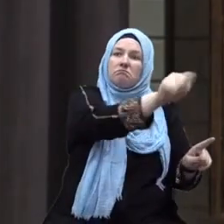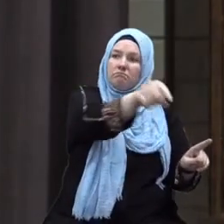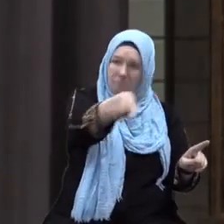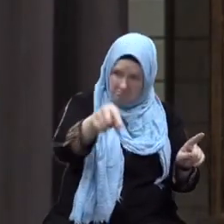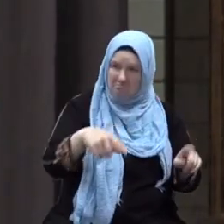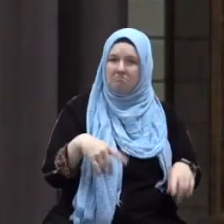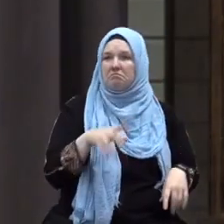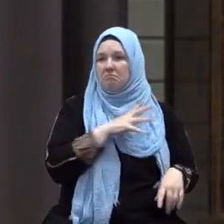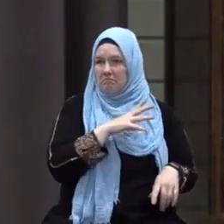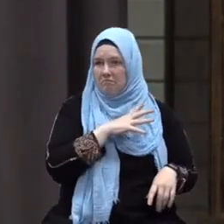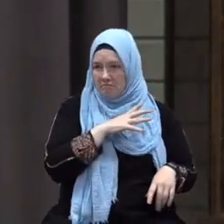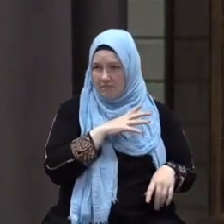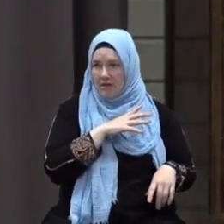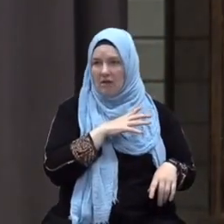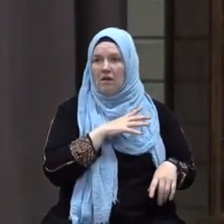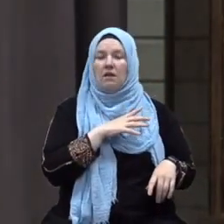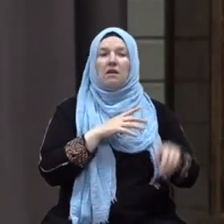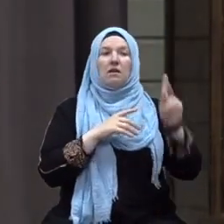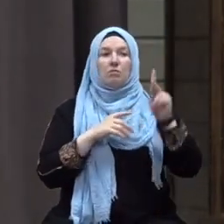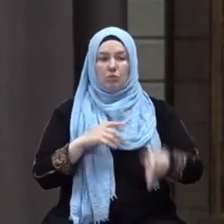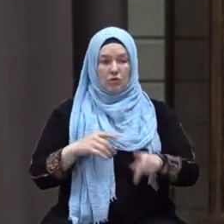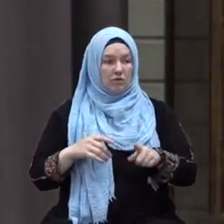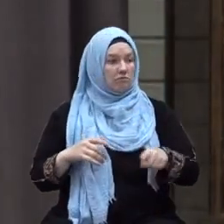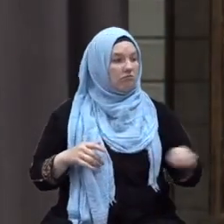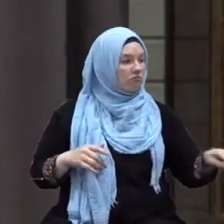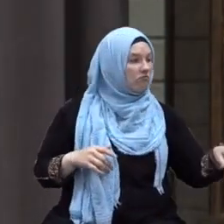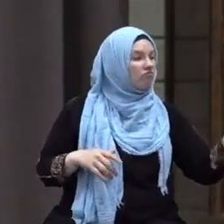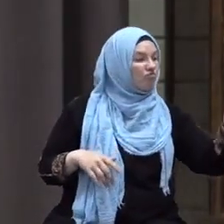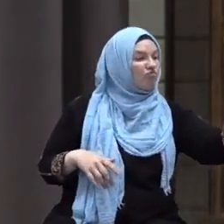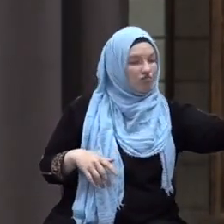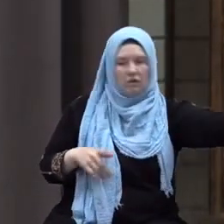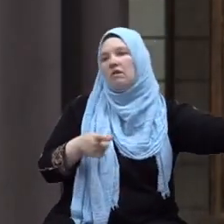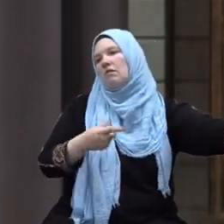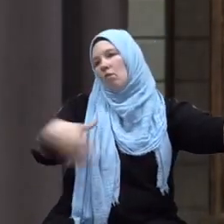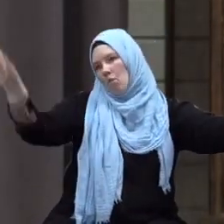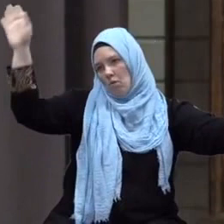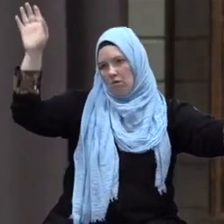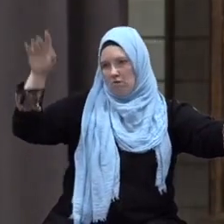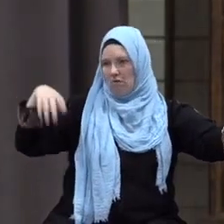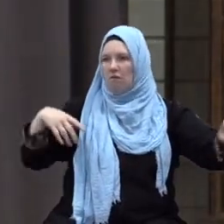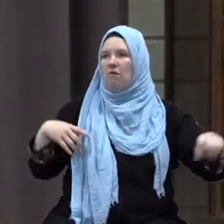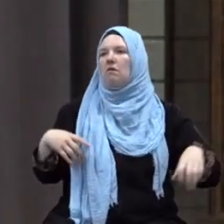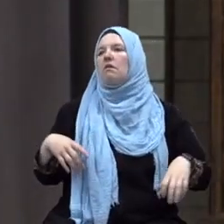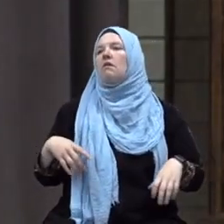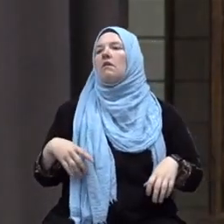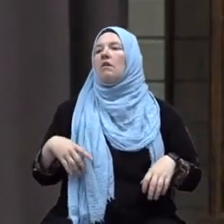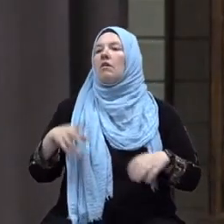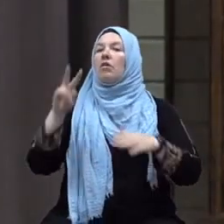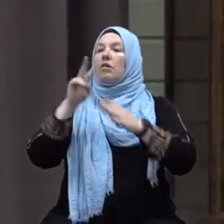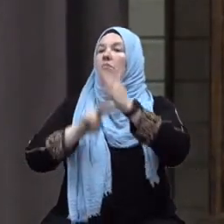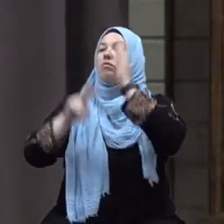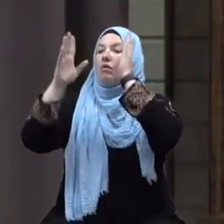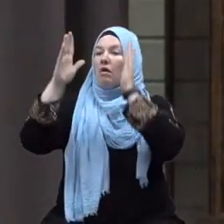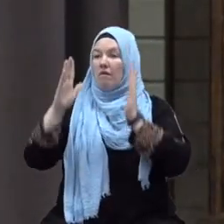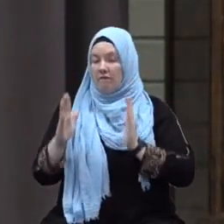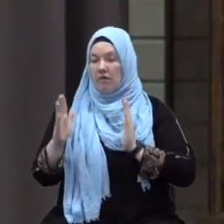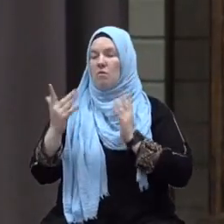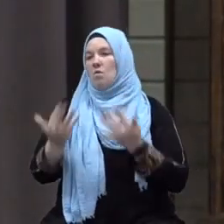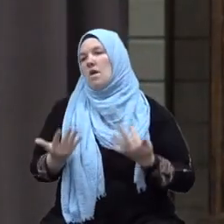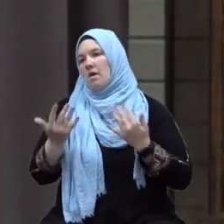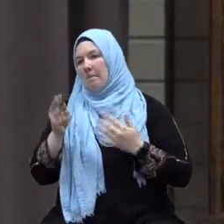sent somebody, captured what he had, and they let him go. The Prophet ﷺ received him in Medina,